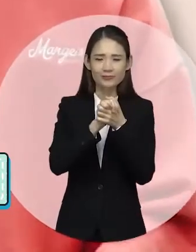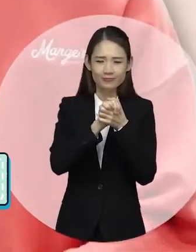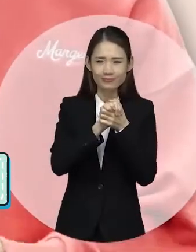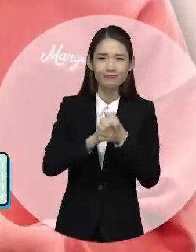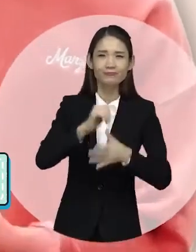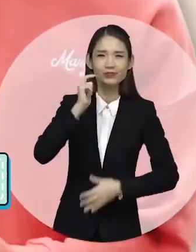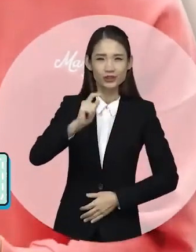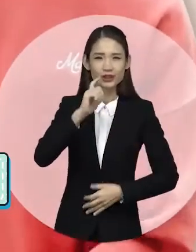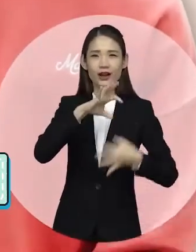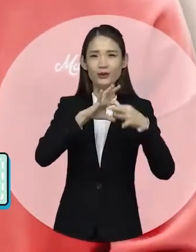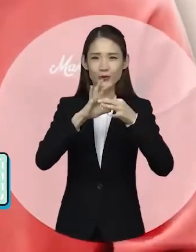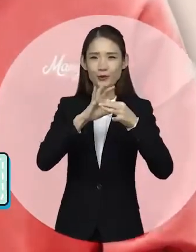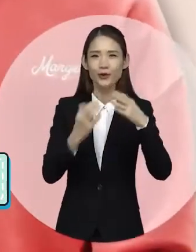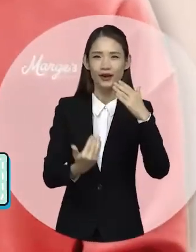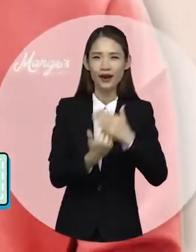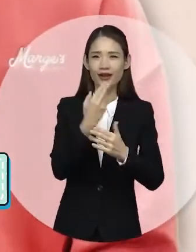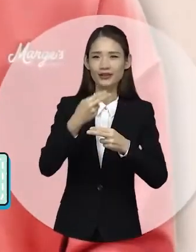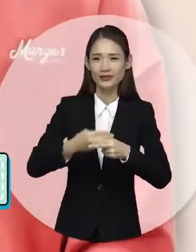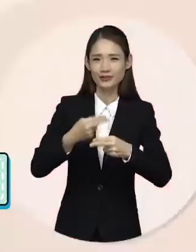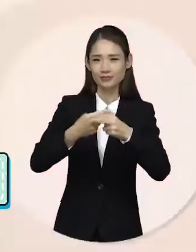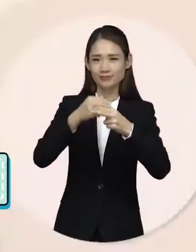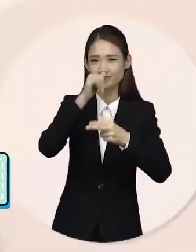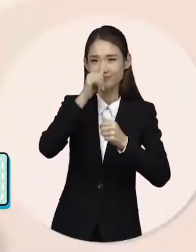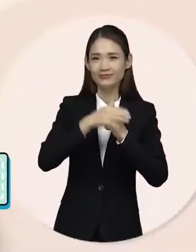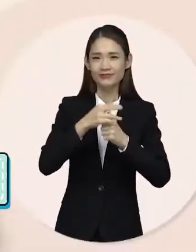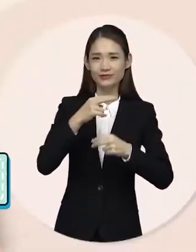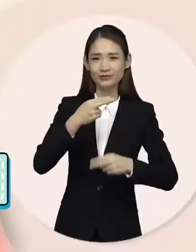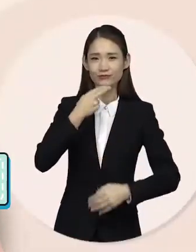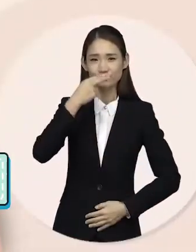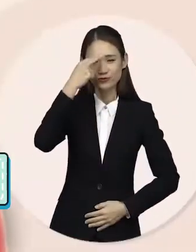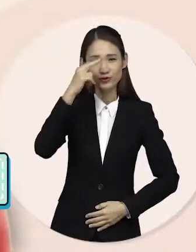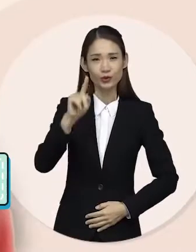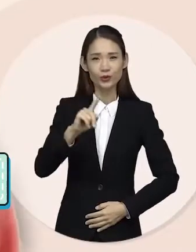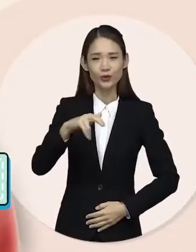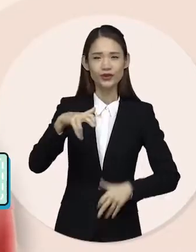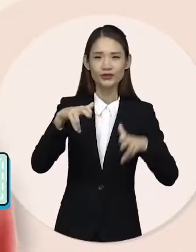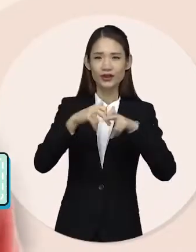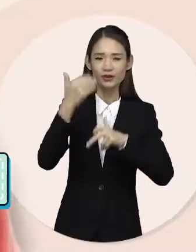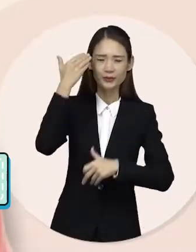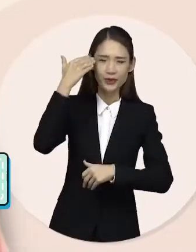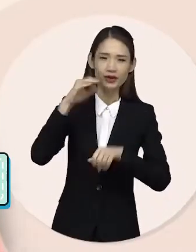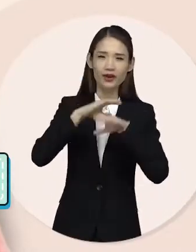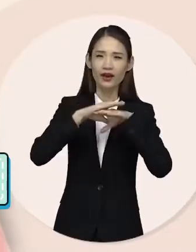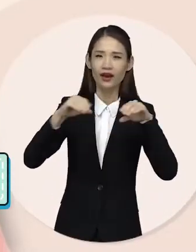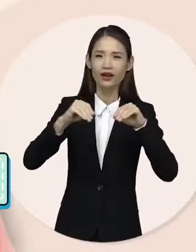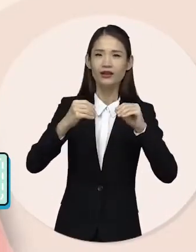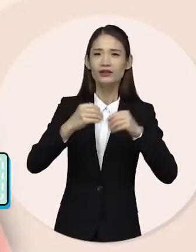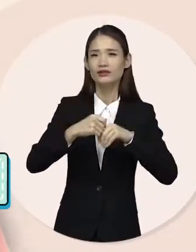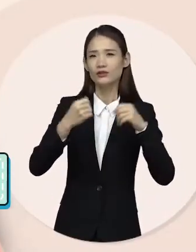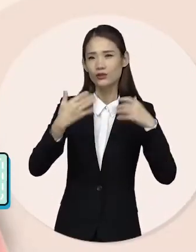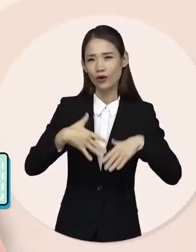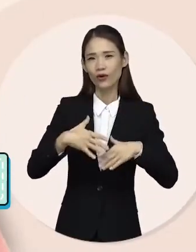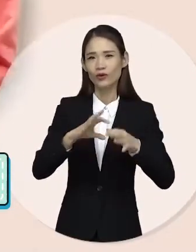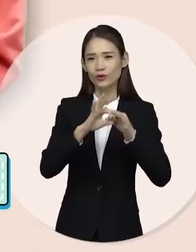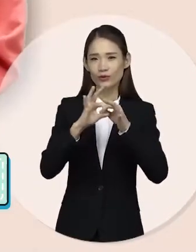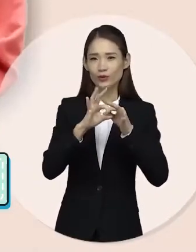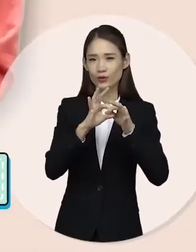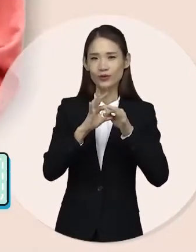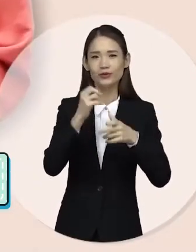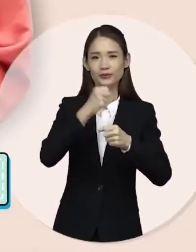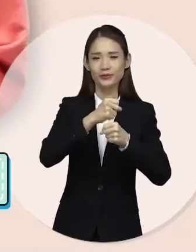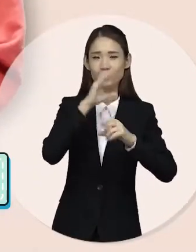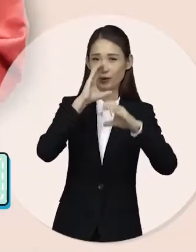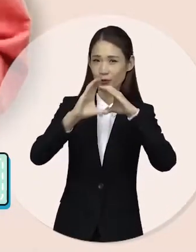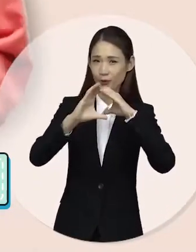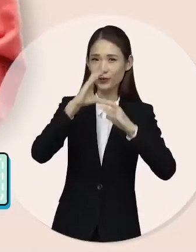우정, 끈끈한 끈적한 관계를 쌓아야겠다. 또 술은 어떻게 보면 장애를 허물 수도 있는, 가볍게 만들어줄 수도 있는, 우리가